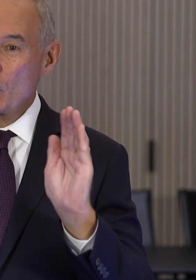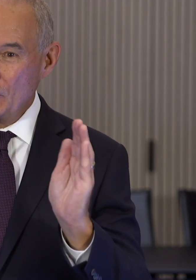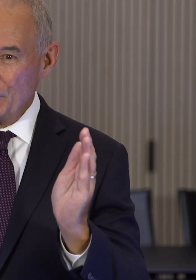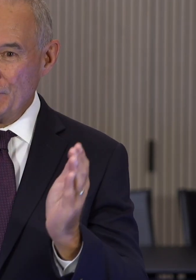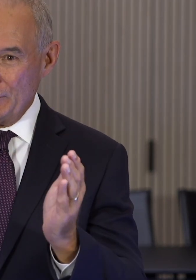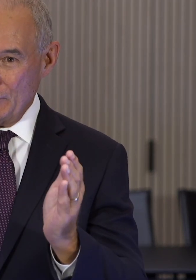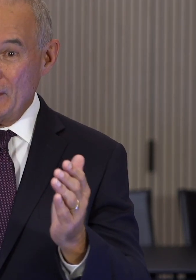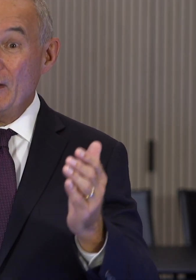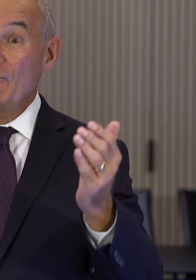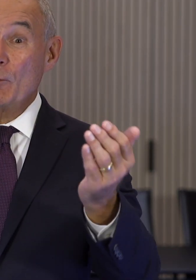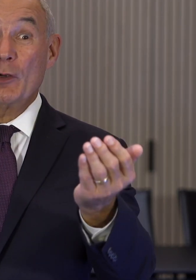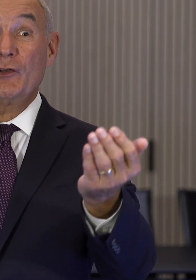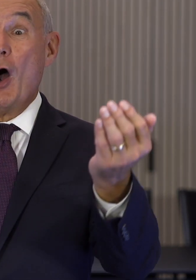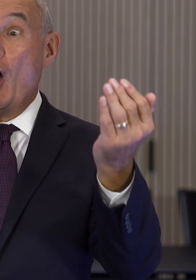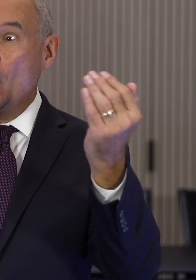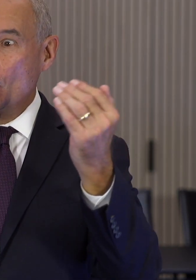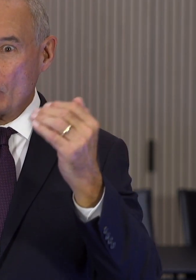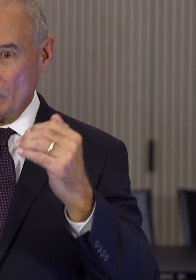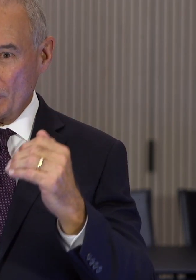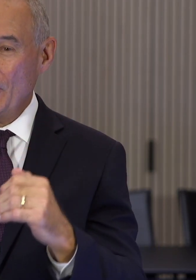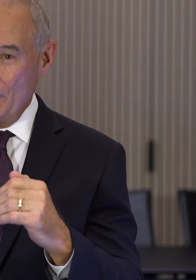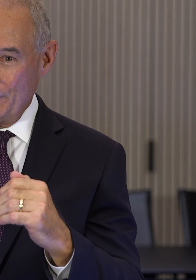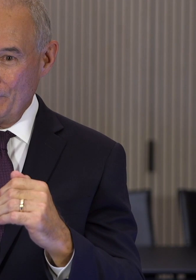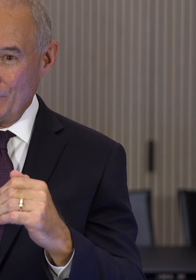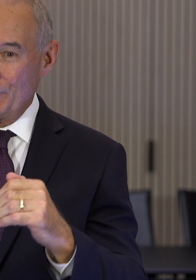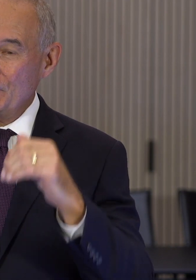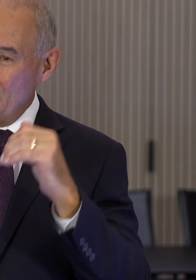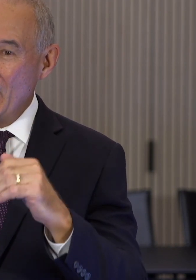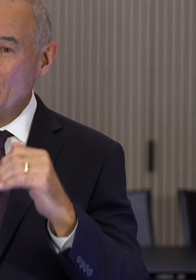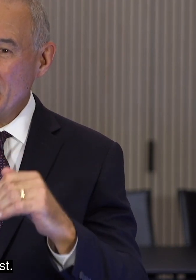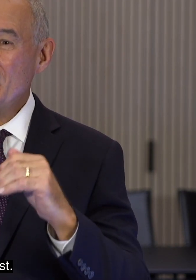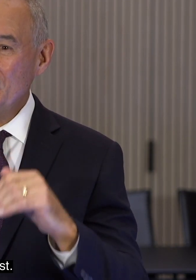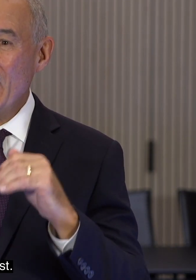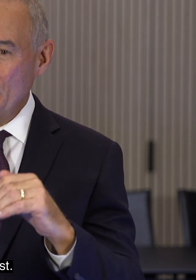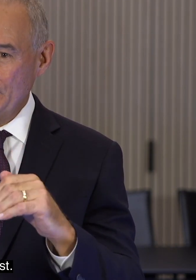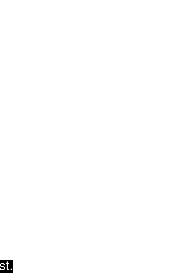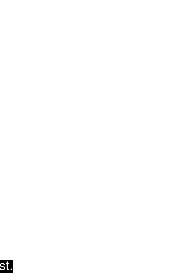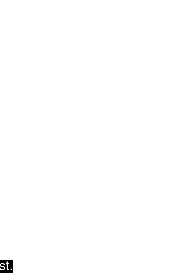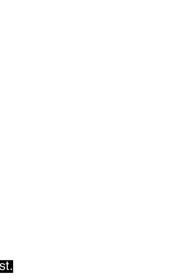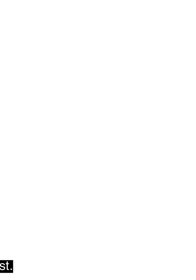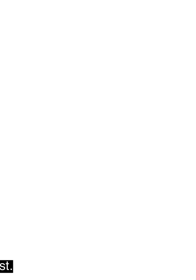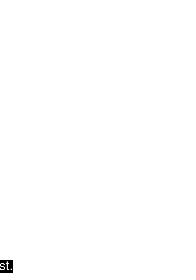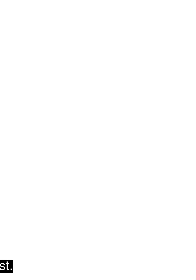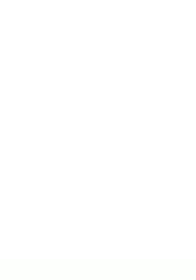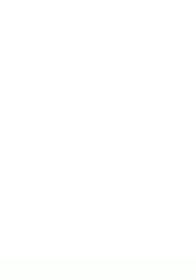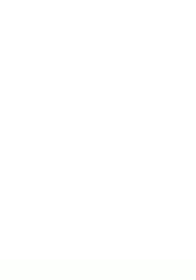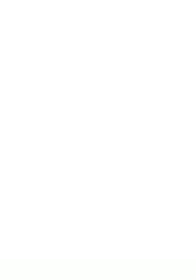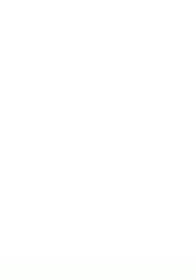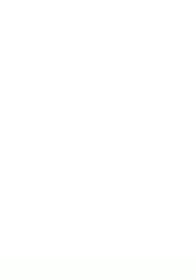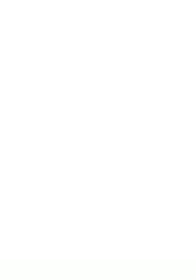the world's center from which all the world will come to see how to make this happen.